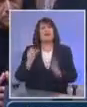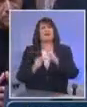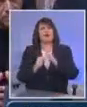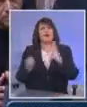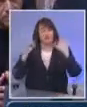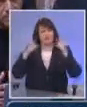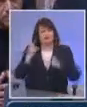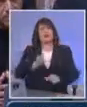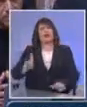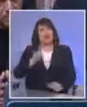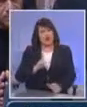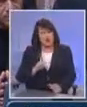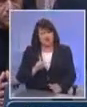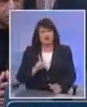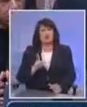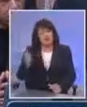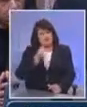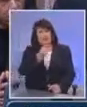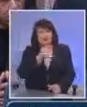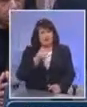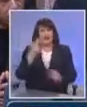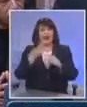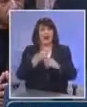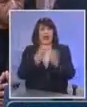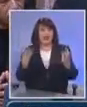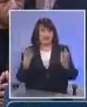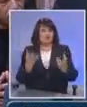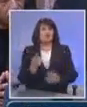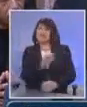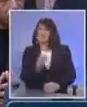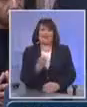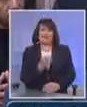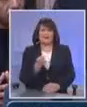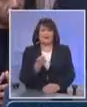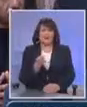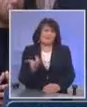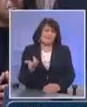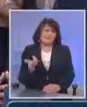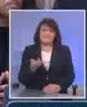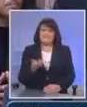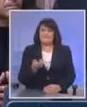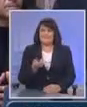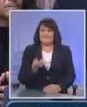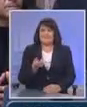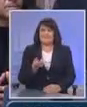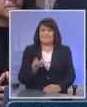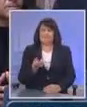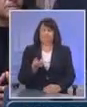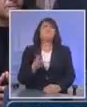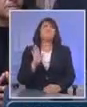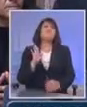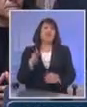Αξιωματικής Αντιπολιτεύσεως, τον κύριο Μητσοτάκη, ουδής εκ των δύο δεν έκανε τον κόπο να